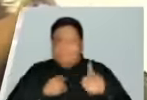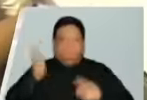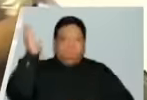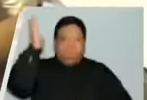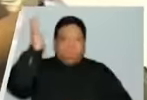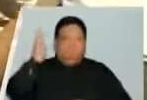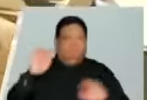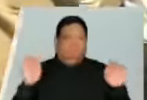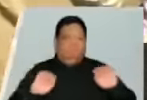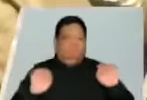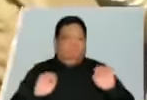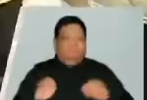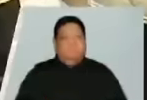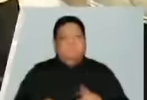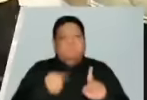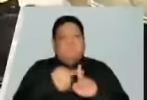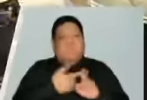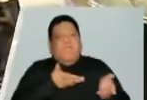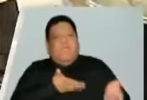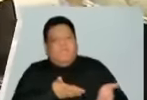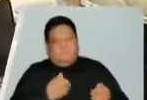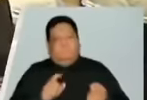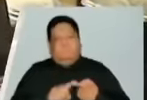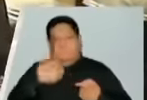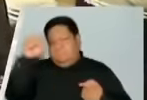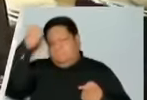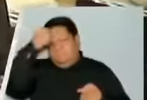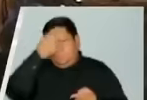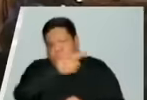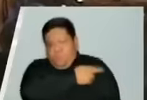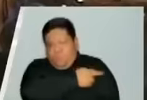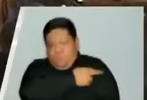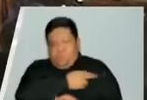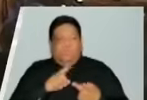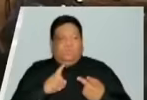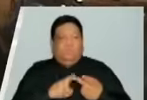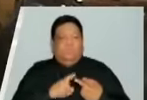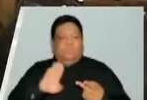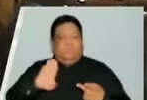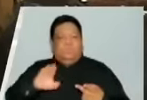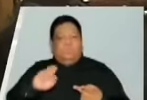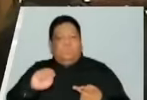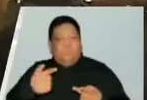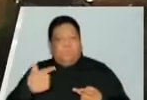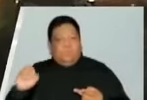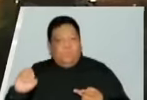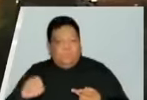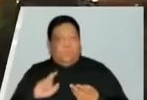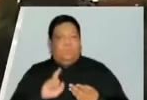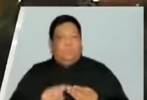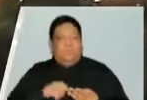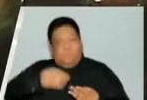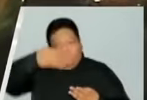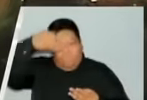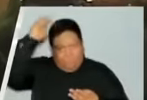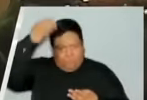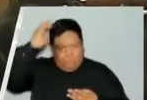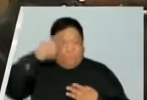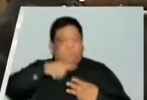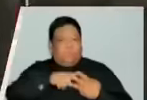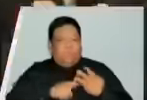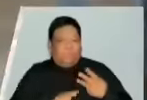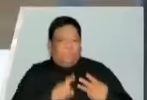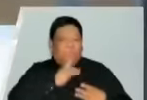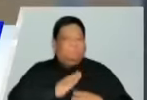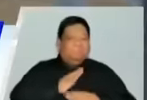din sina Senador Robin Padilla, Bongo at Bato de la Rosa, nakabilang sa mga humaharang sa pag-contempt ng Senado kay